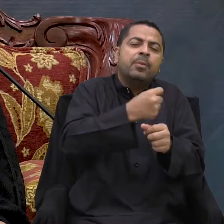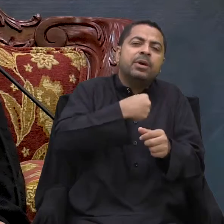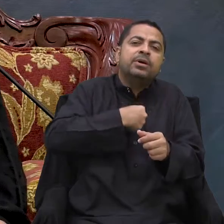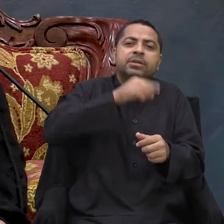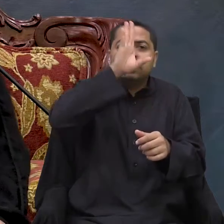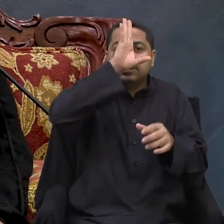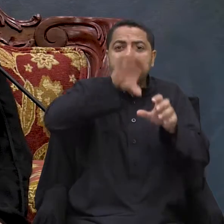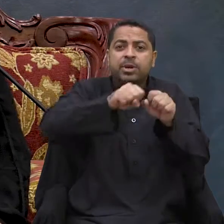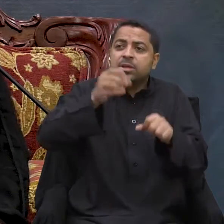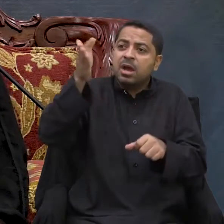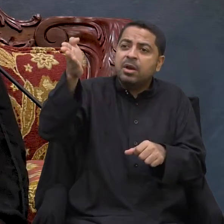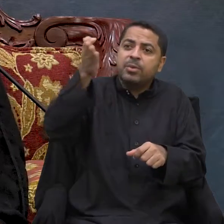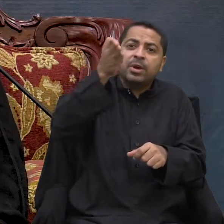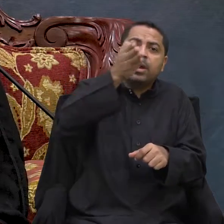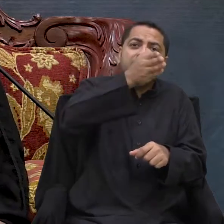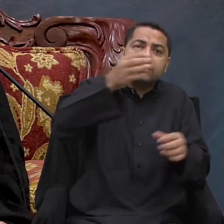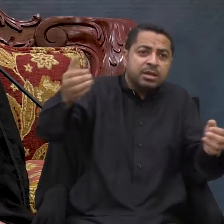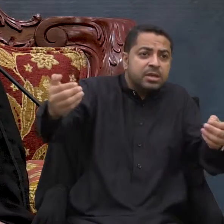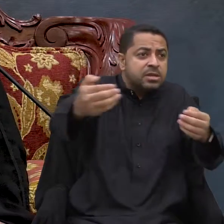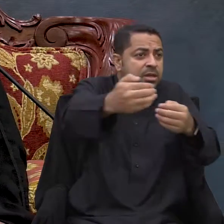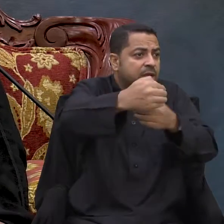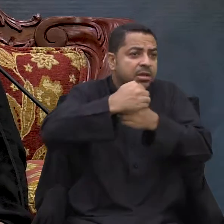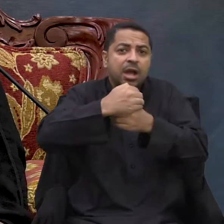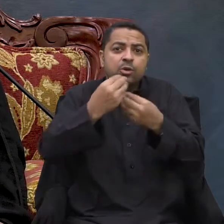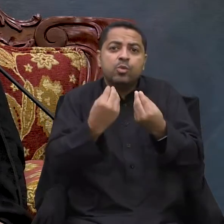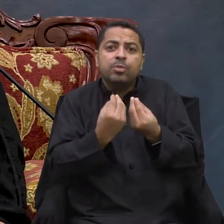فالتفوا أيها المسلمون حول الحسين.